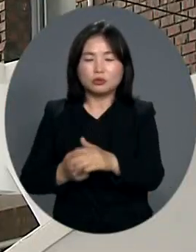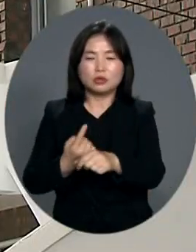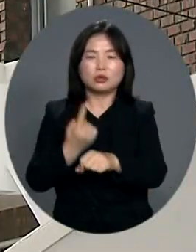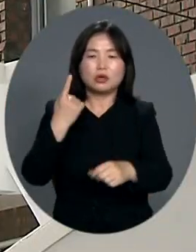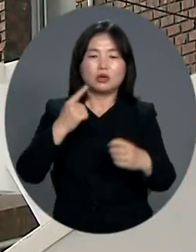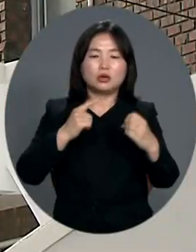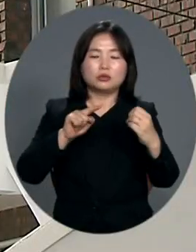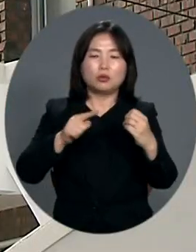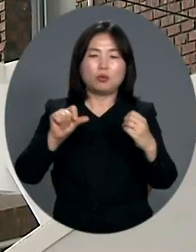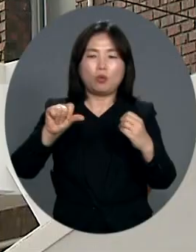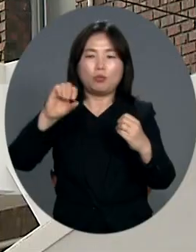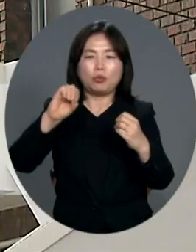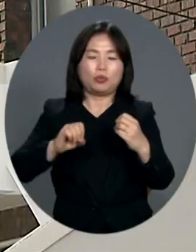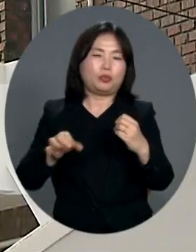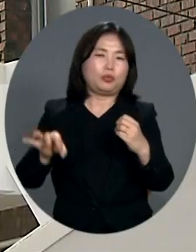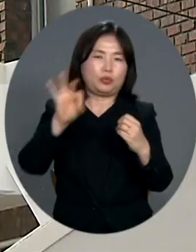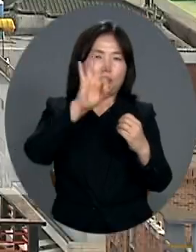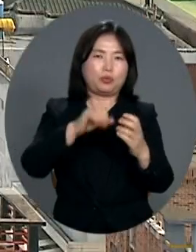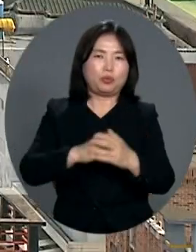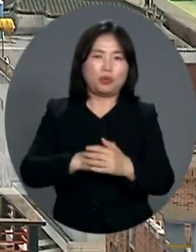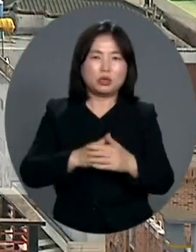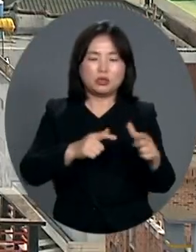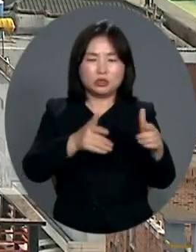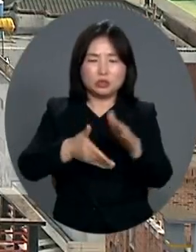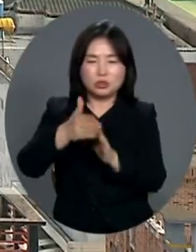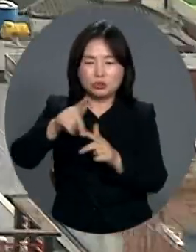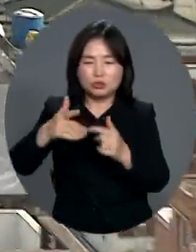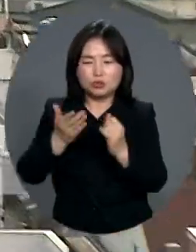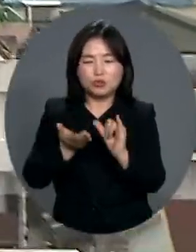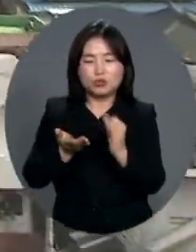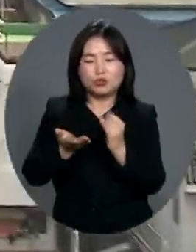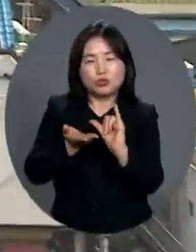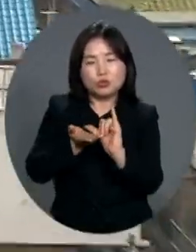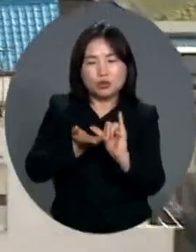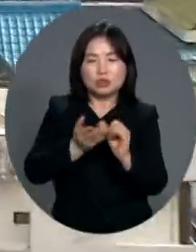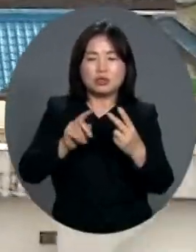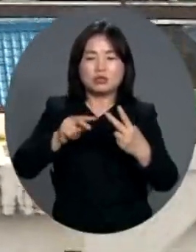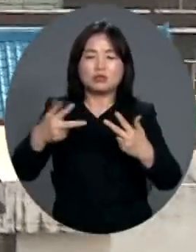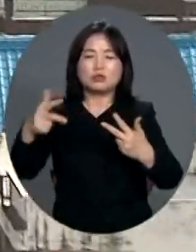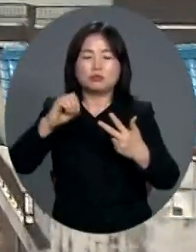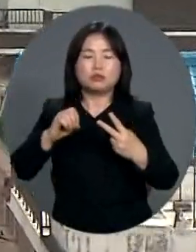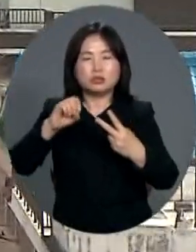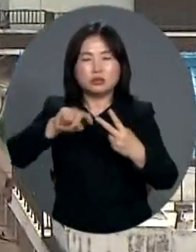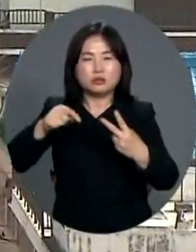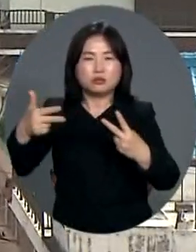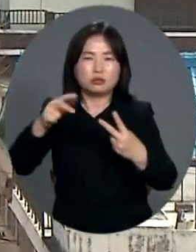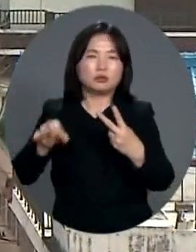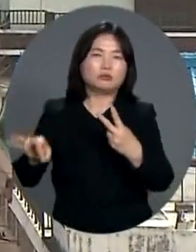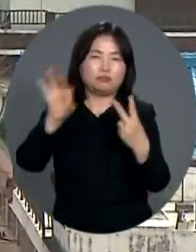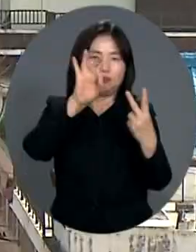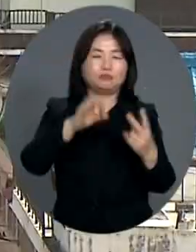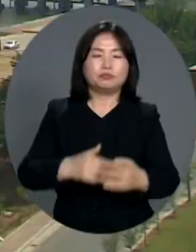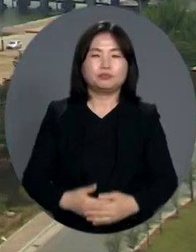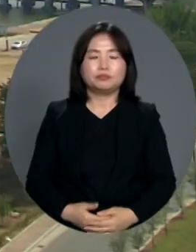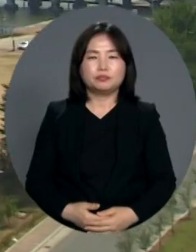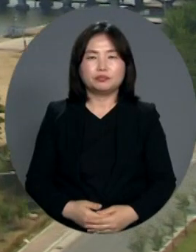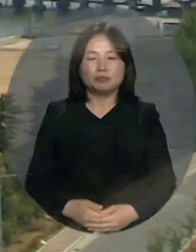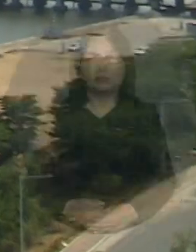지난해보다 0.5% 상승했고 시군별로는 울릉군이 2.7% 올라 상승폭이 가장 컸습니다.